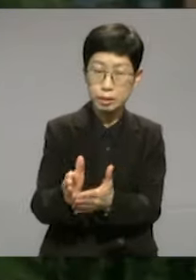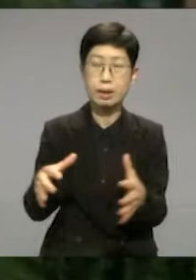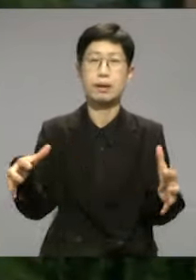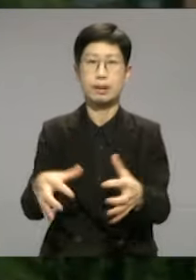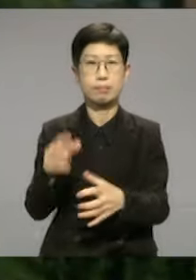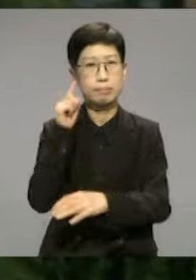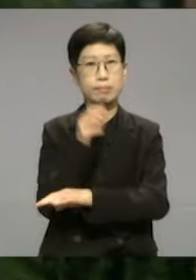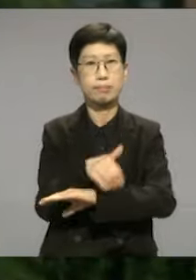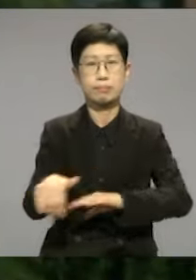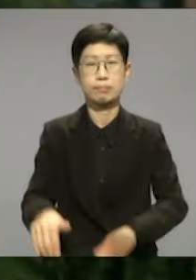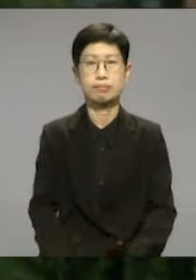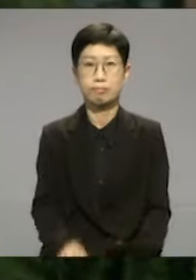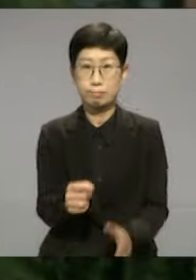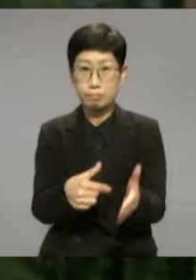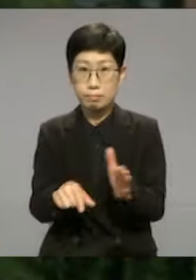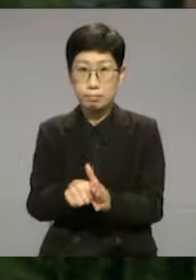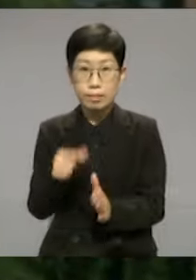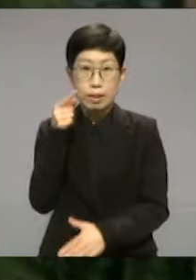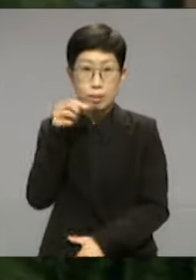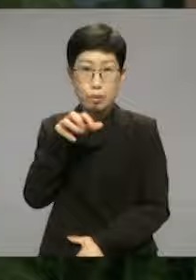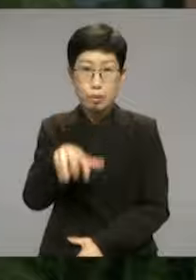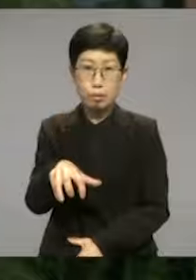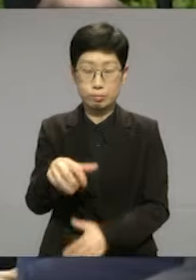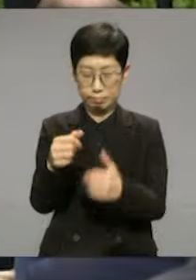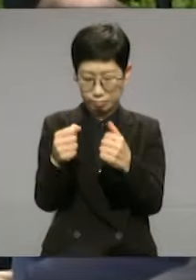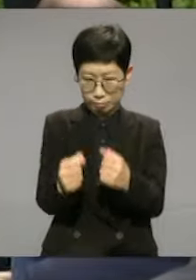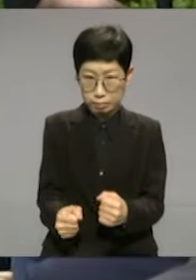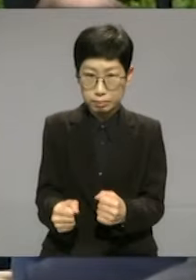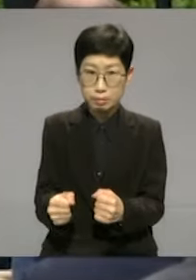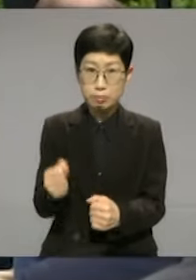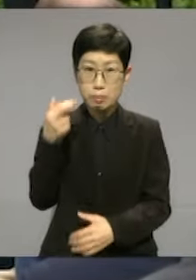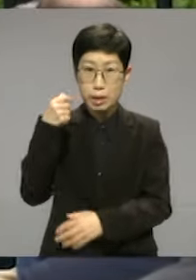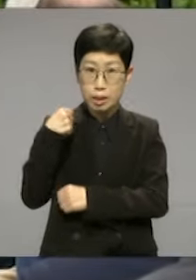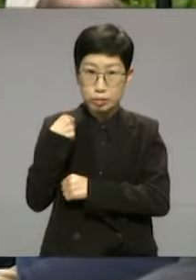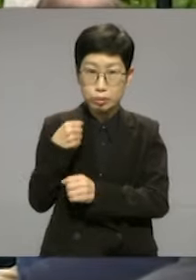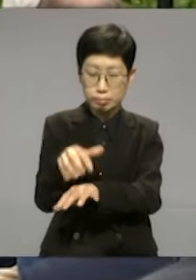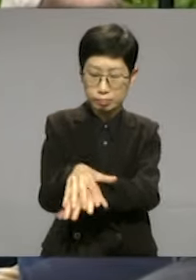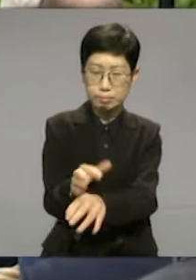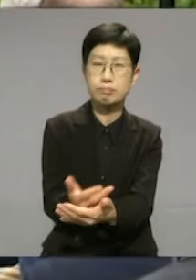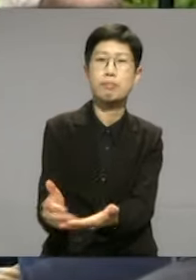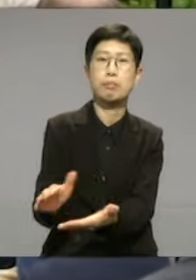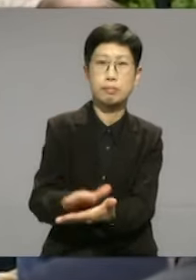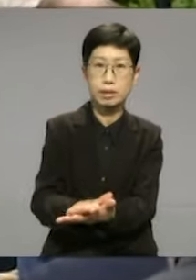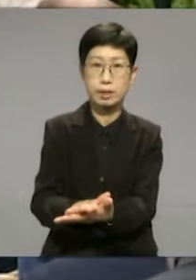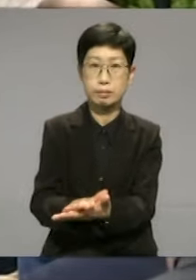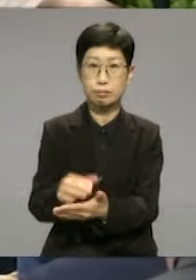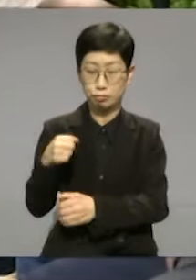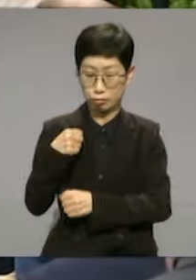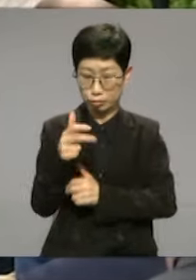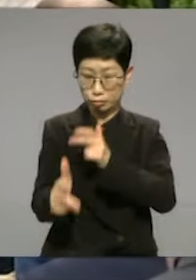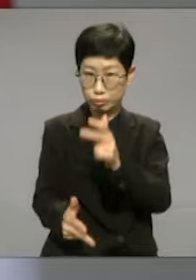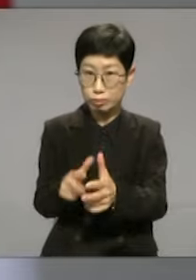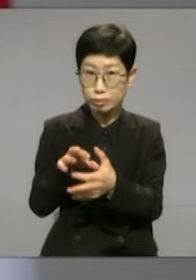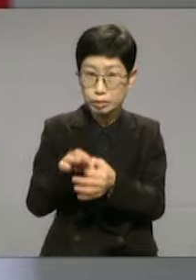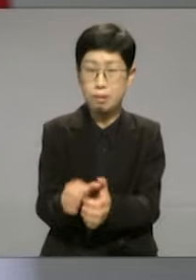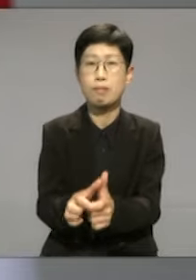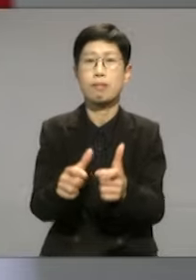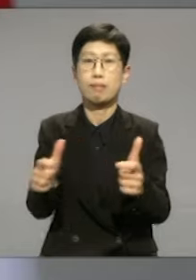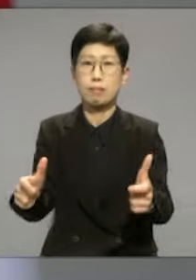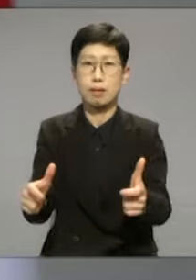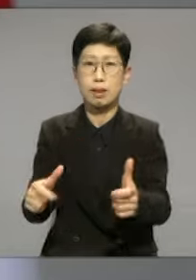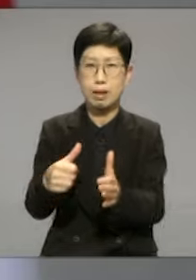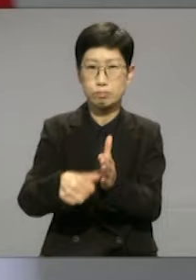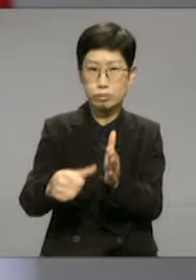방침입니다이를 위해 주일미군의 구조를 재편 방위 산업 협력도 강화해 무기 공동 개발과 생산을